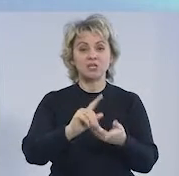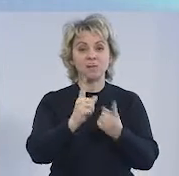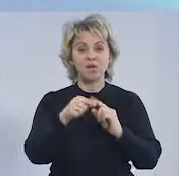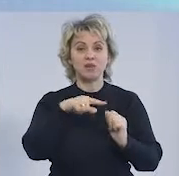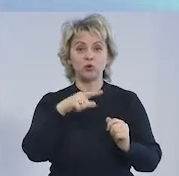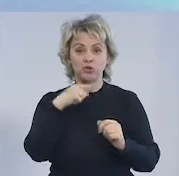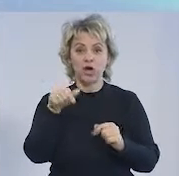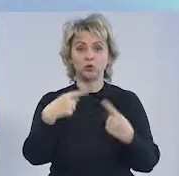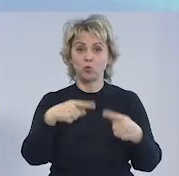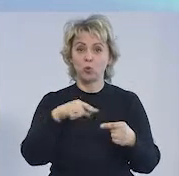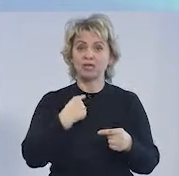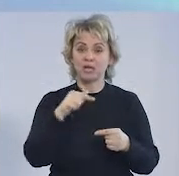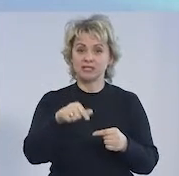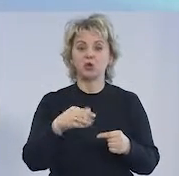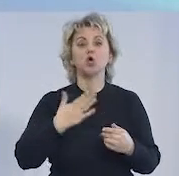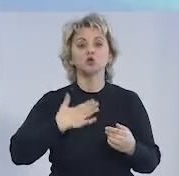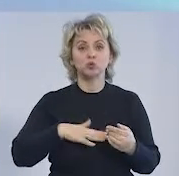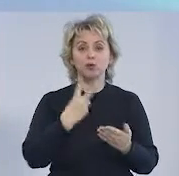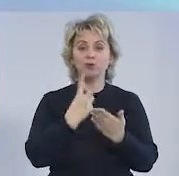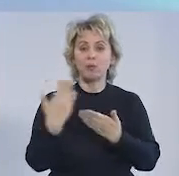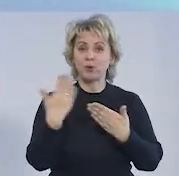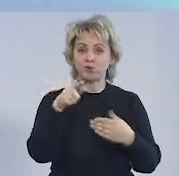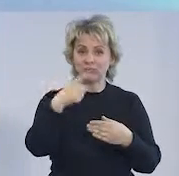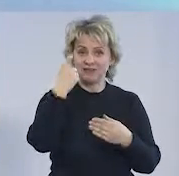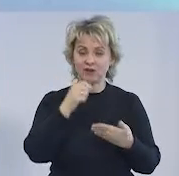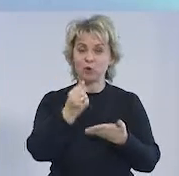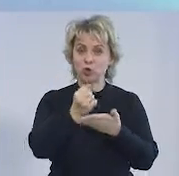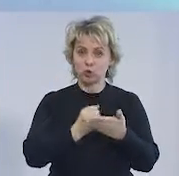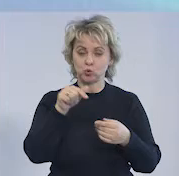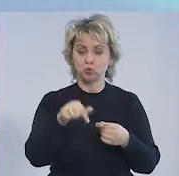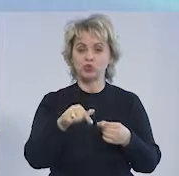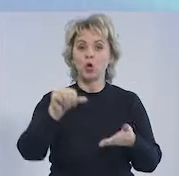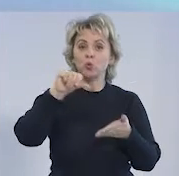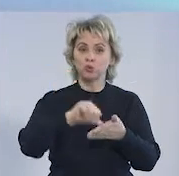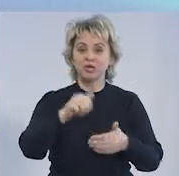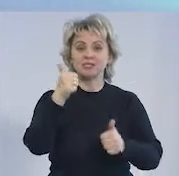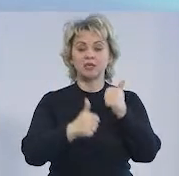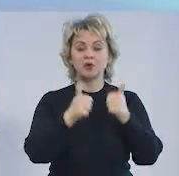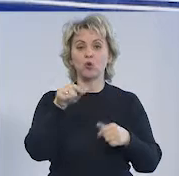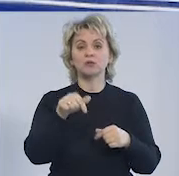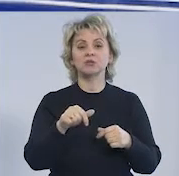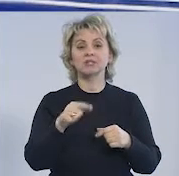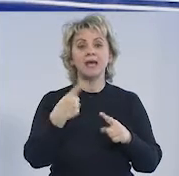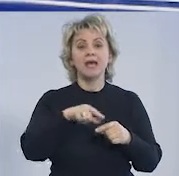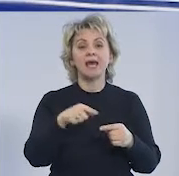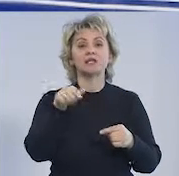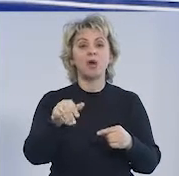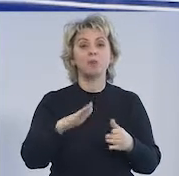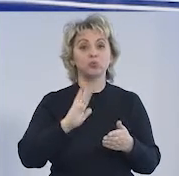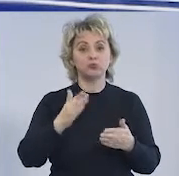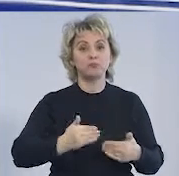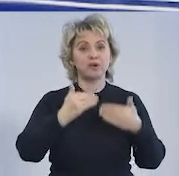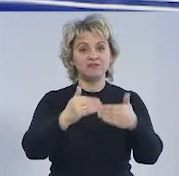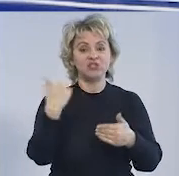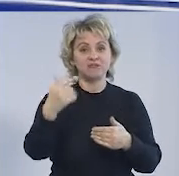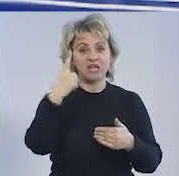Я думаю, что с удовольствием процитируют ваш информационный ресурс участники конкурса. Это послужит